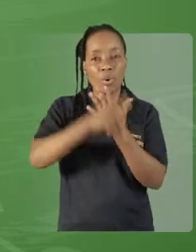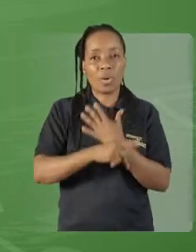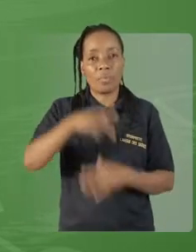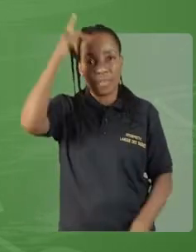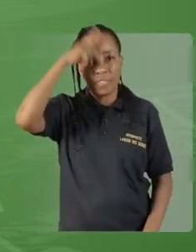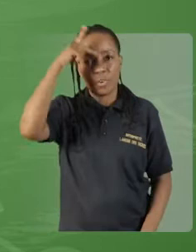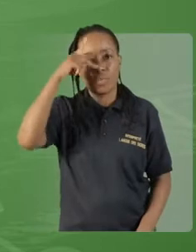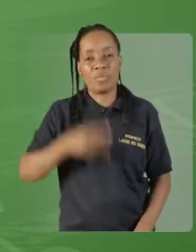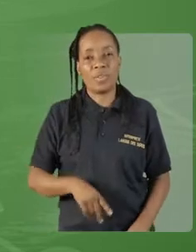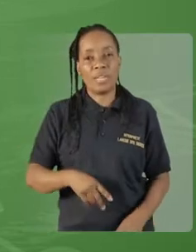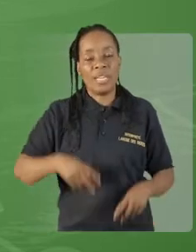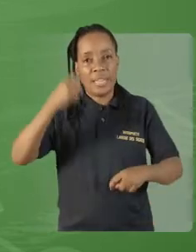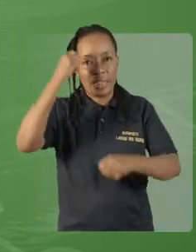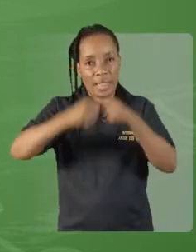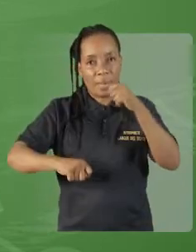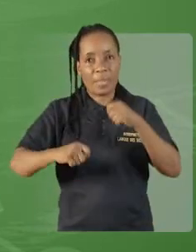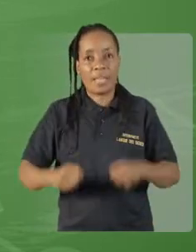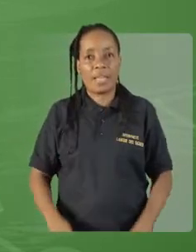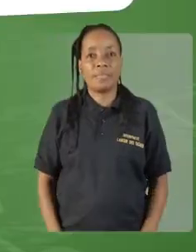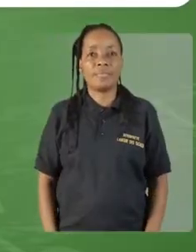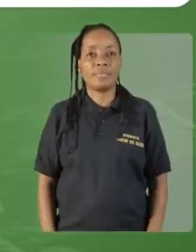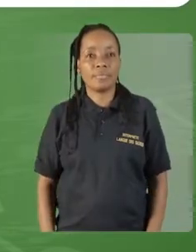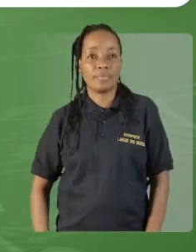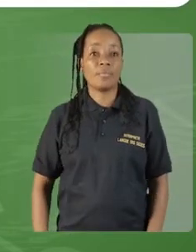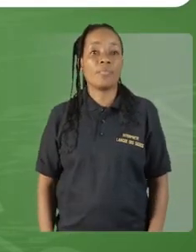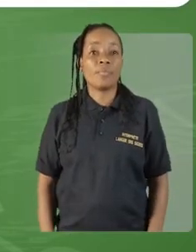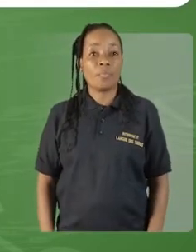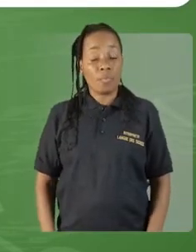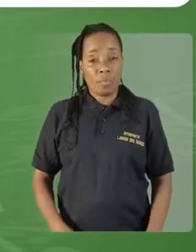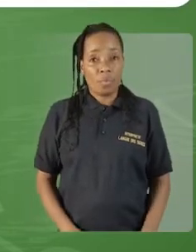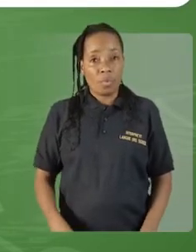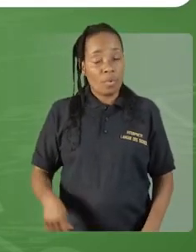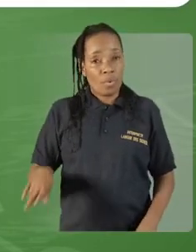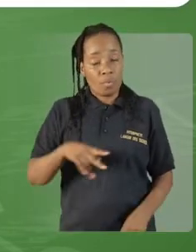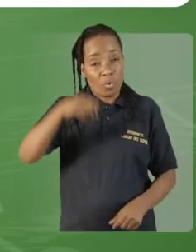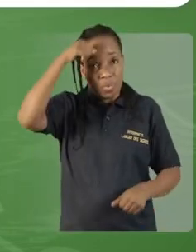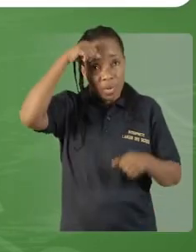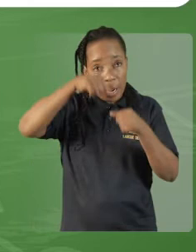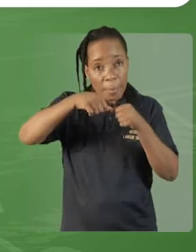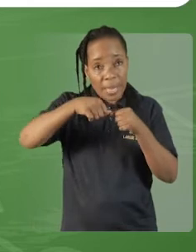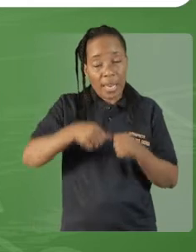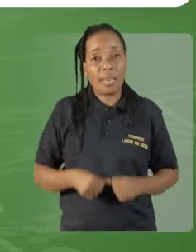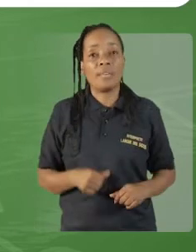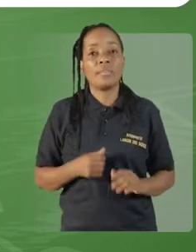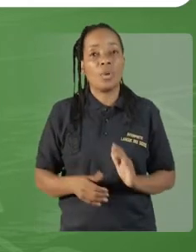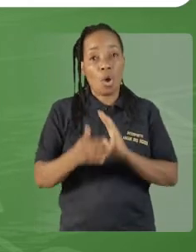de terminale. Pour rappel, disons que notre compétence